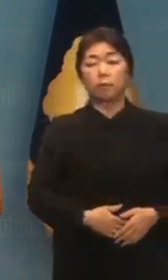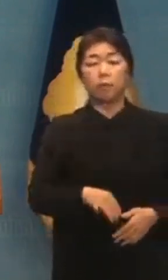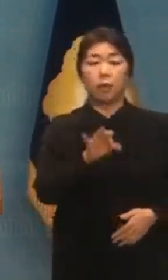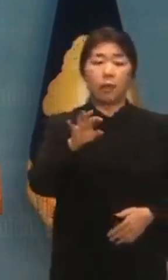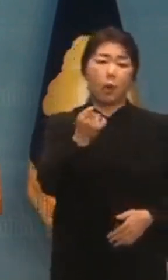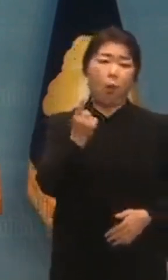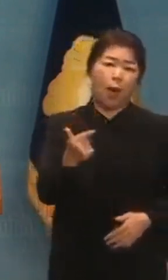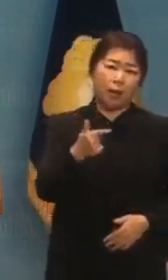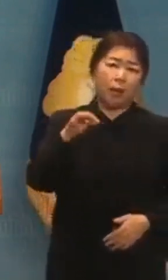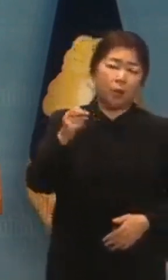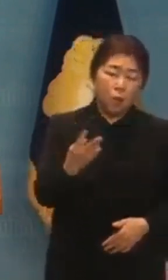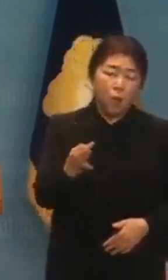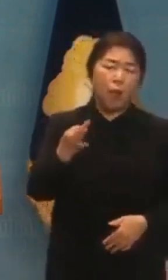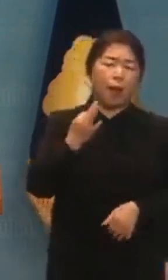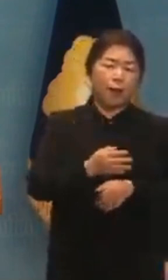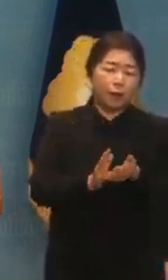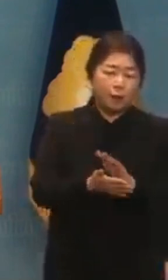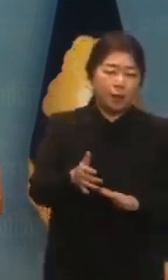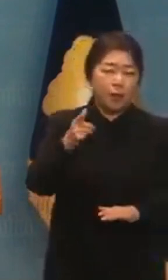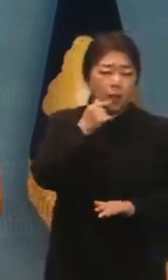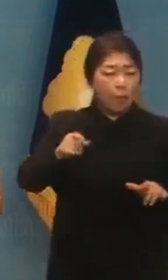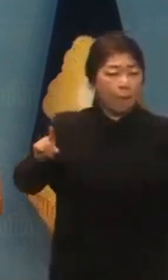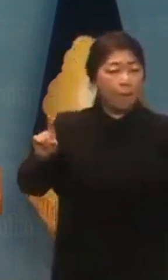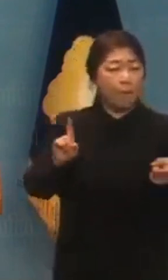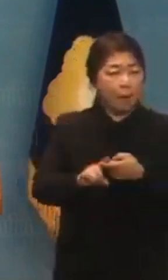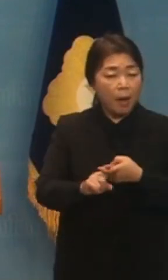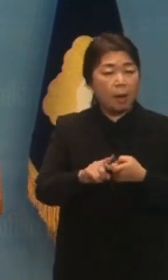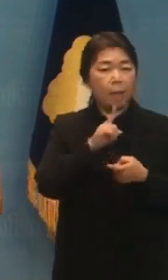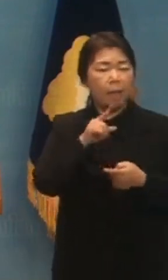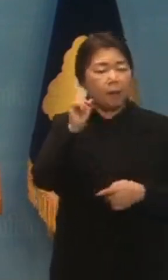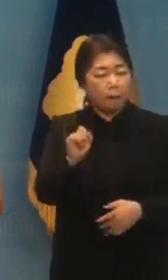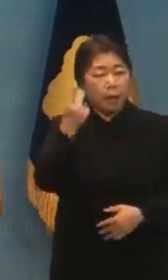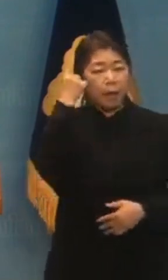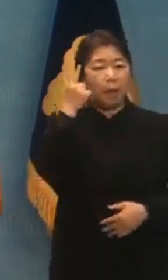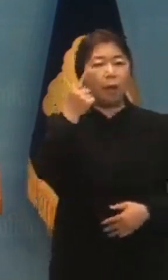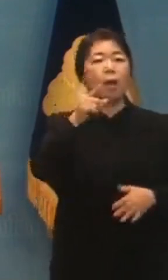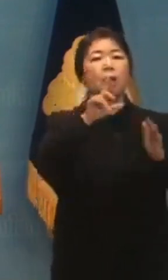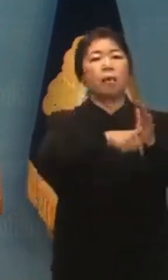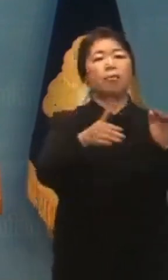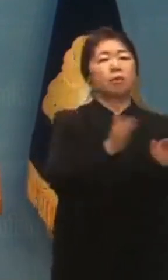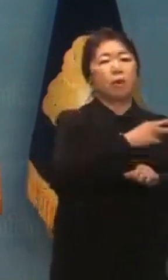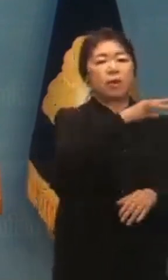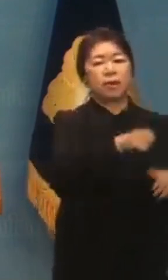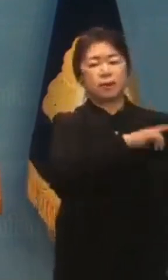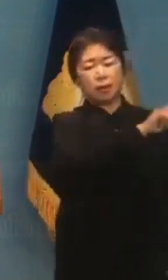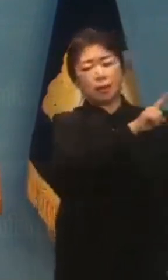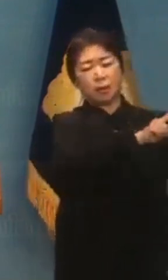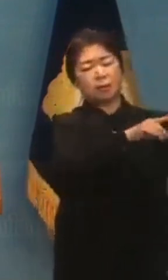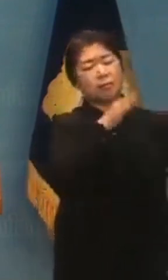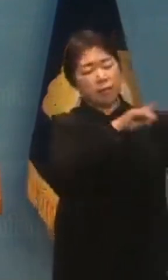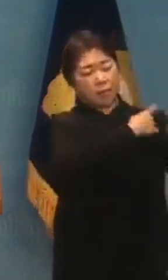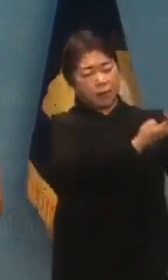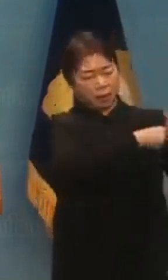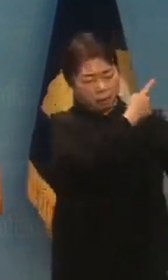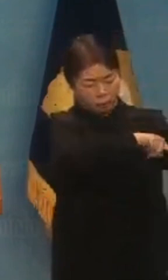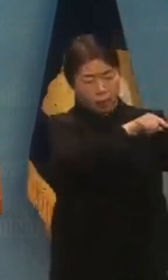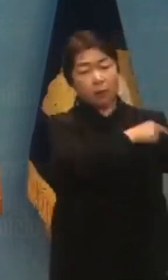이완용이 어쩔 수 없이 친일했다 발언했을 때부터 신 장관은 자질이 없는 인사로